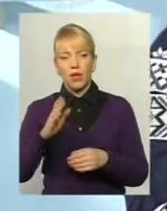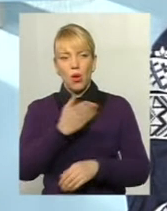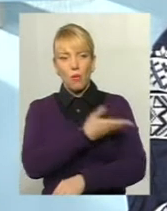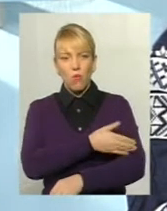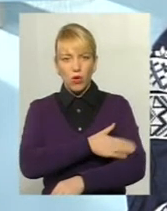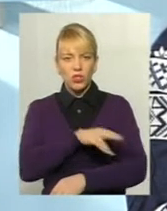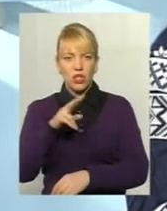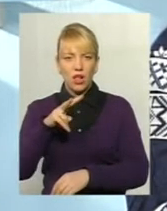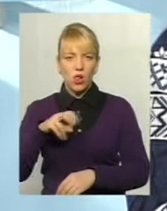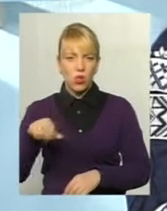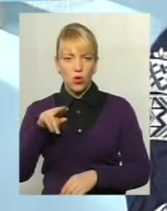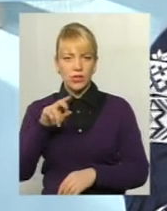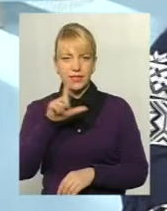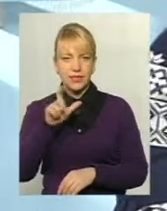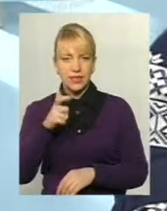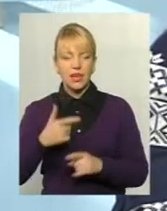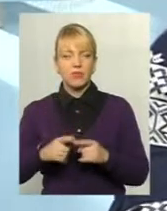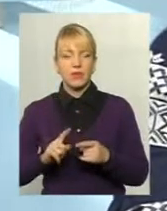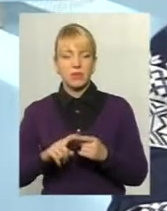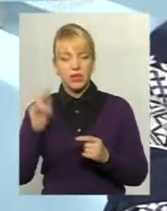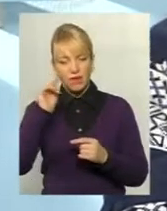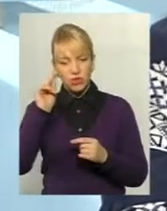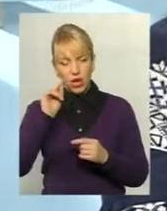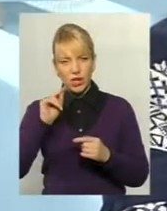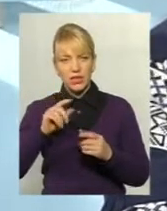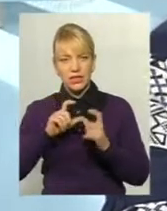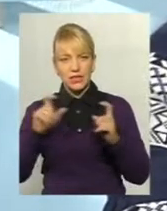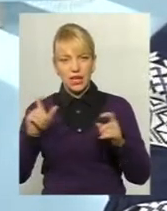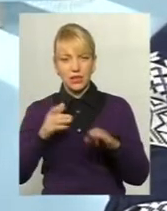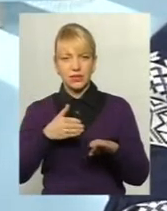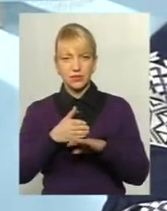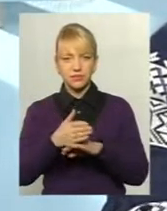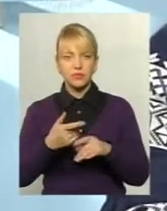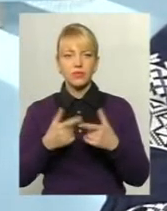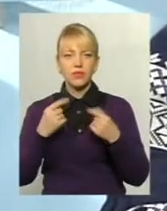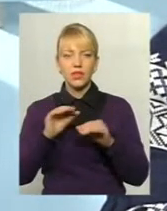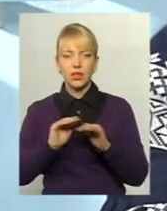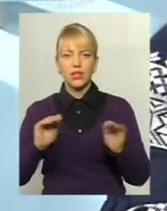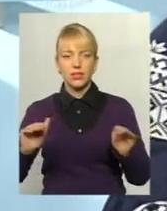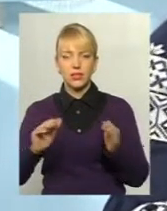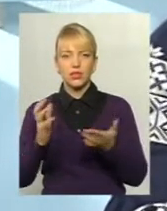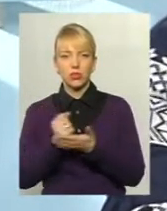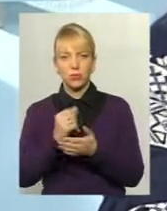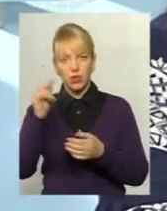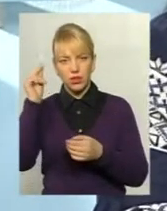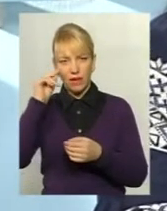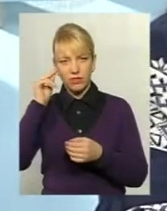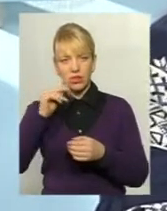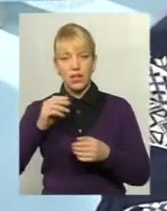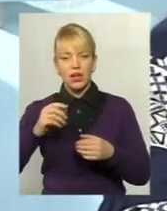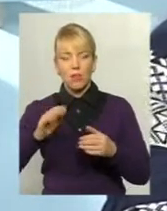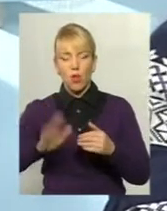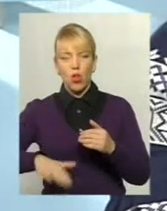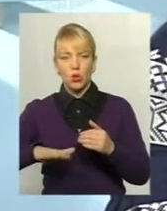ми відвідували навчальний заклад саме системи профтехосвіти, де діти здобувають звання молодшого